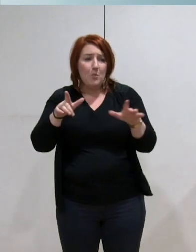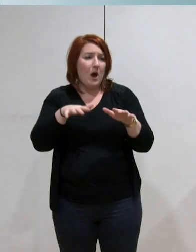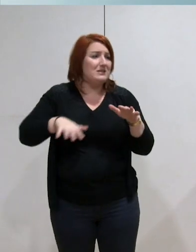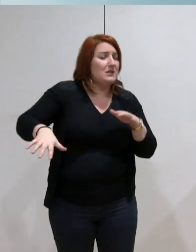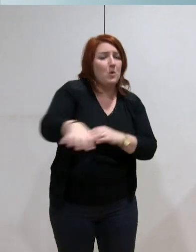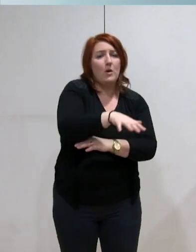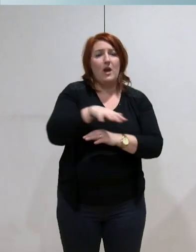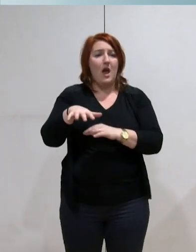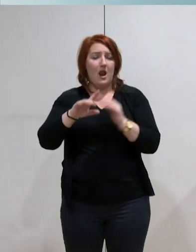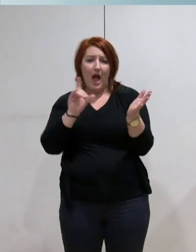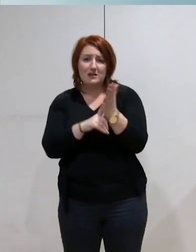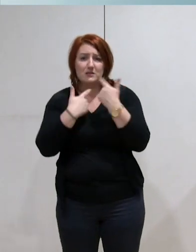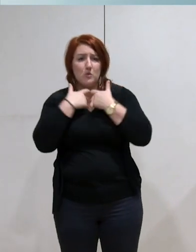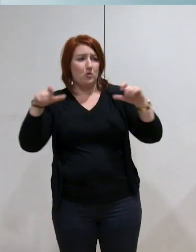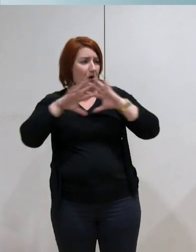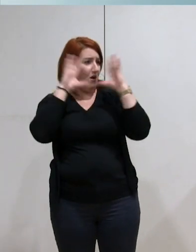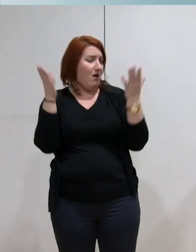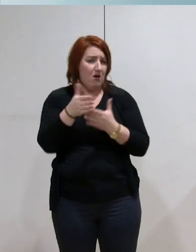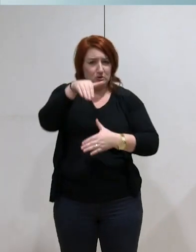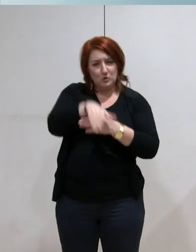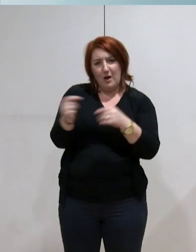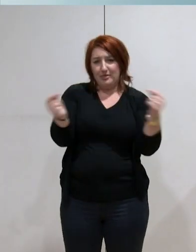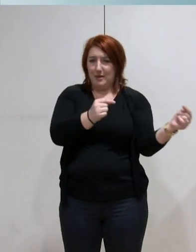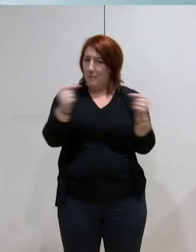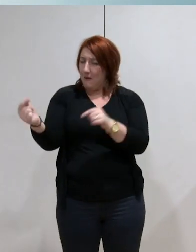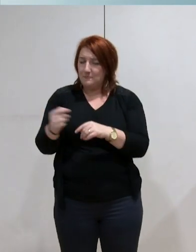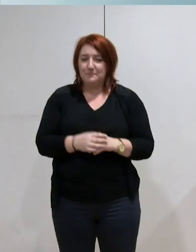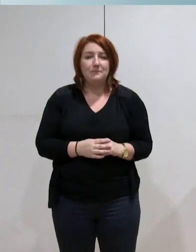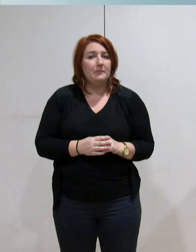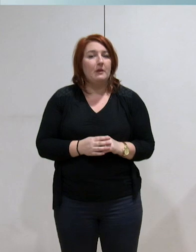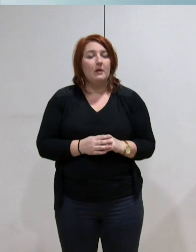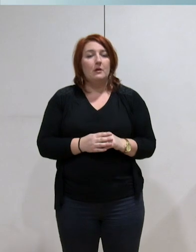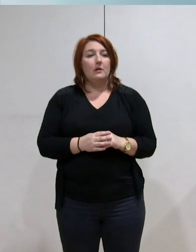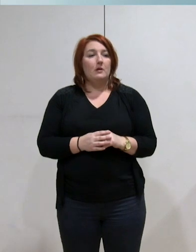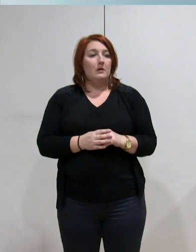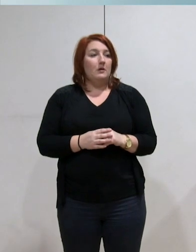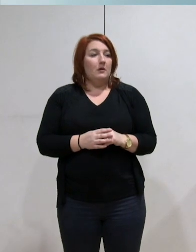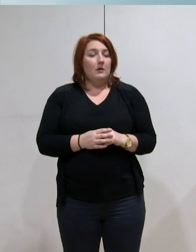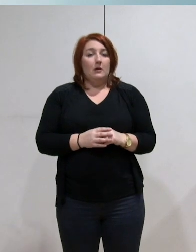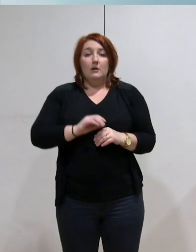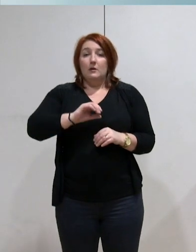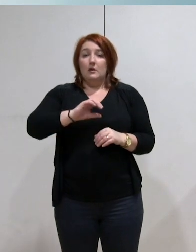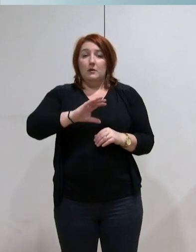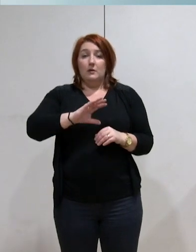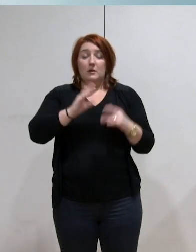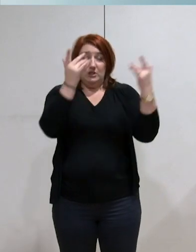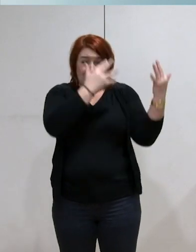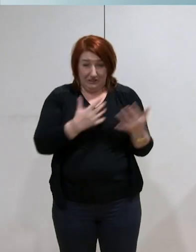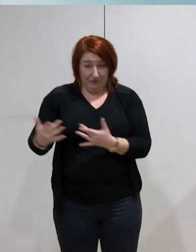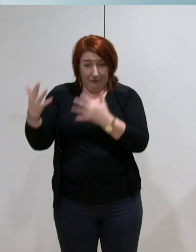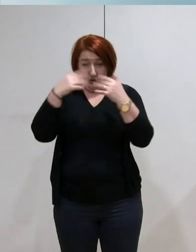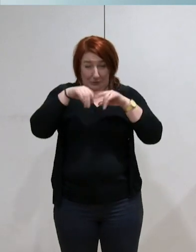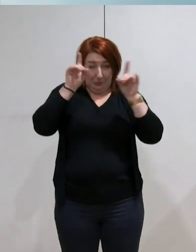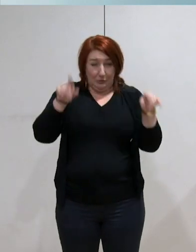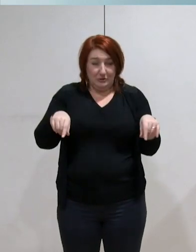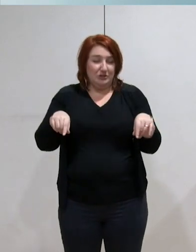cette soirée avant de démarrer l'exposé et de plonger dans les chiffres